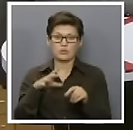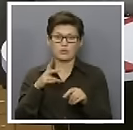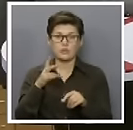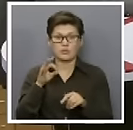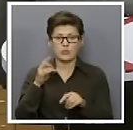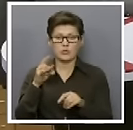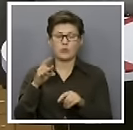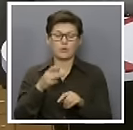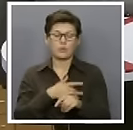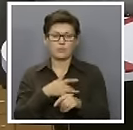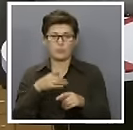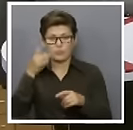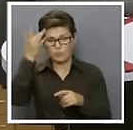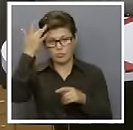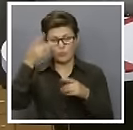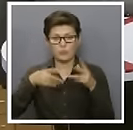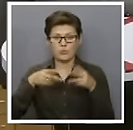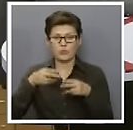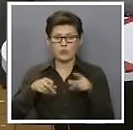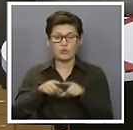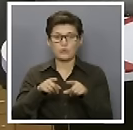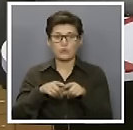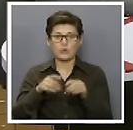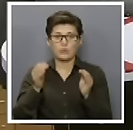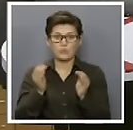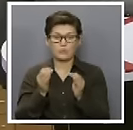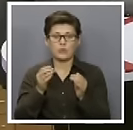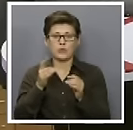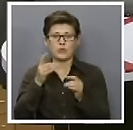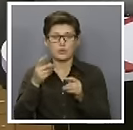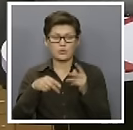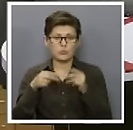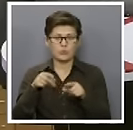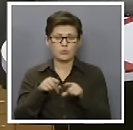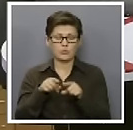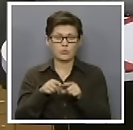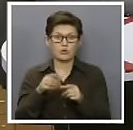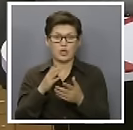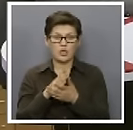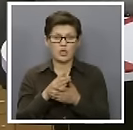нейрохирургия, кардиохирургия жағынан және мынау микрохирургия жағынан және жаңа мынау